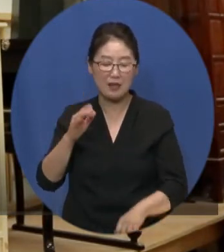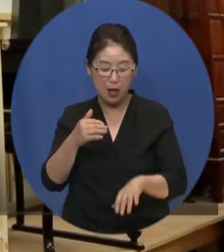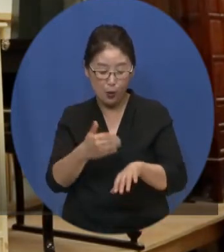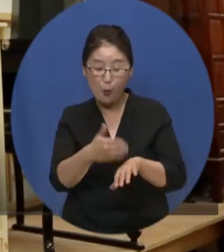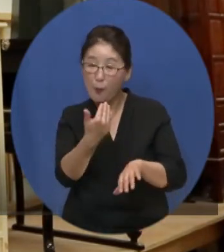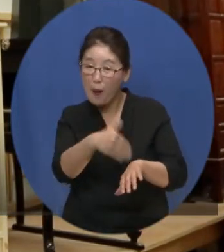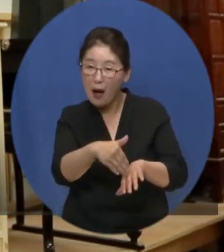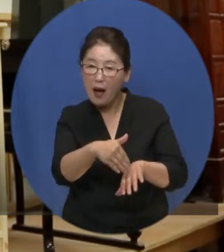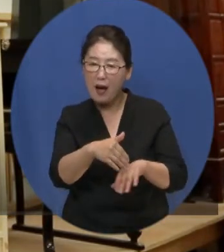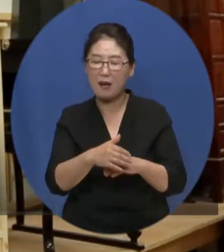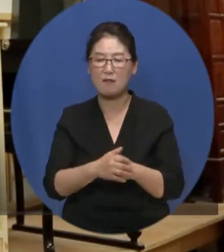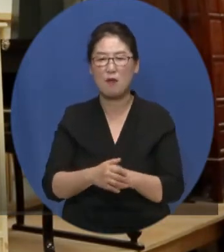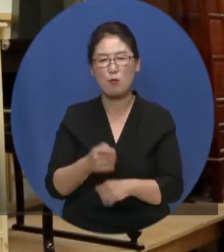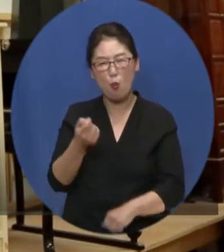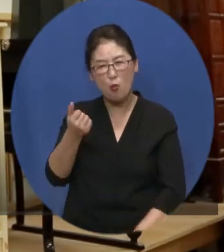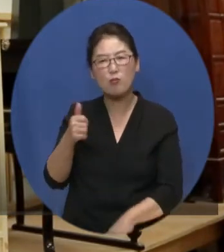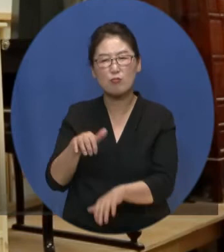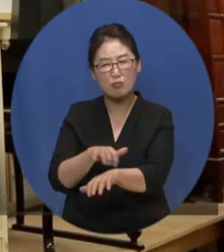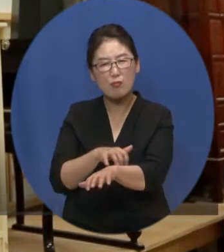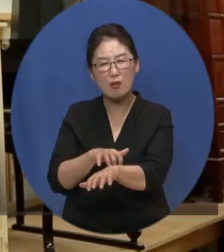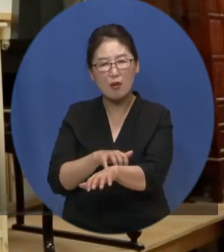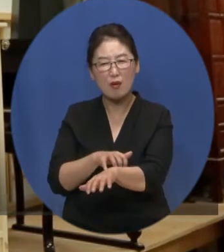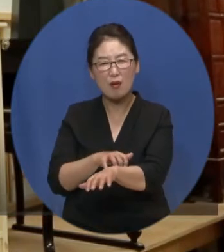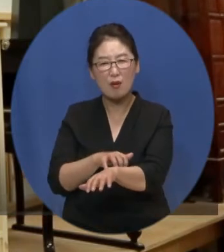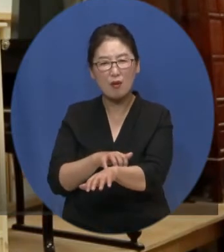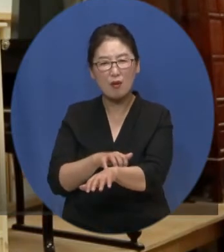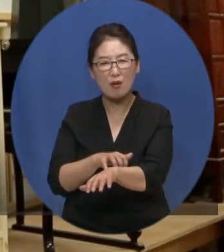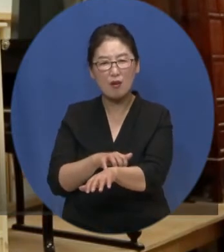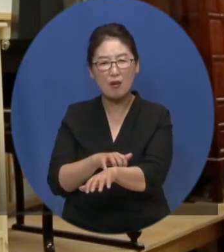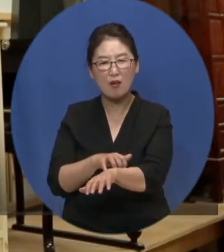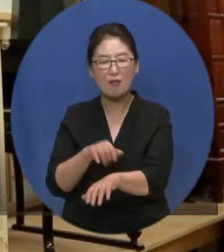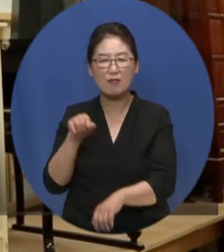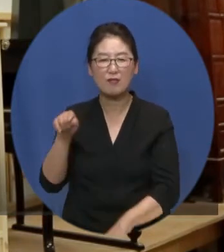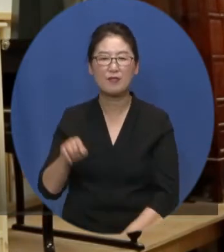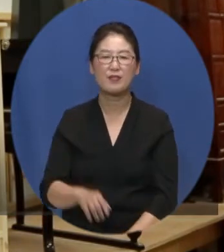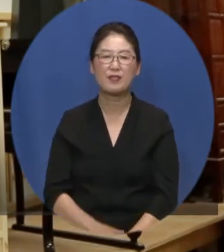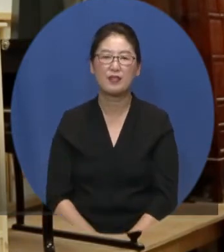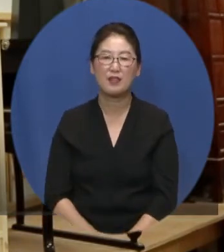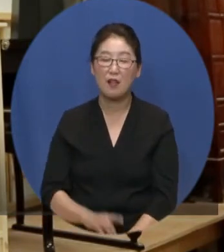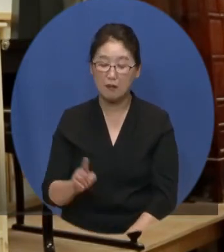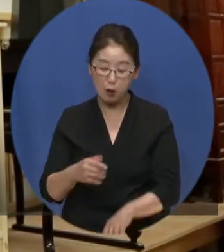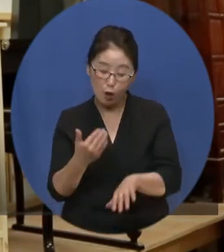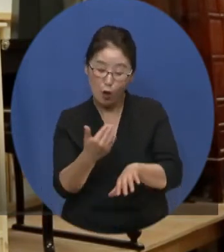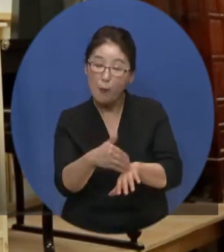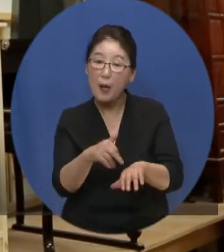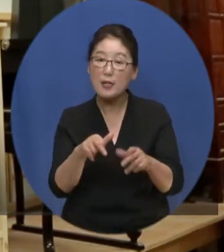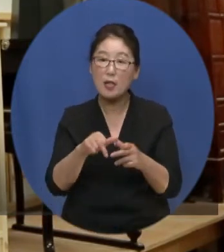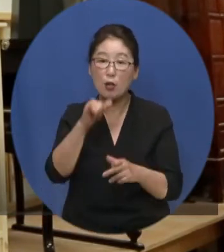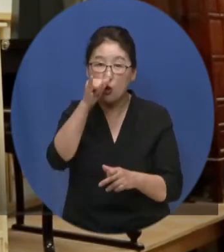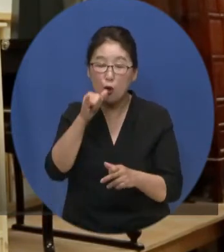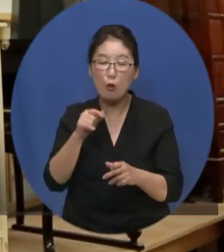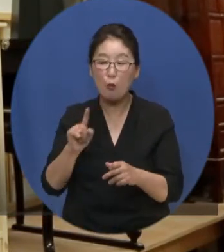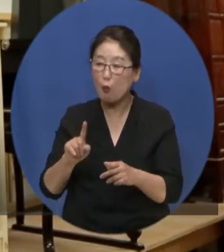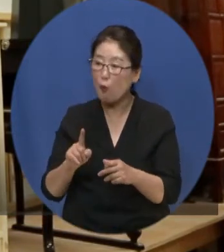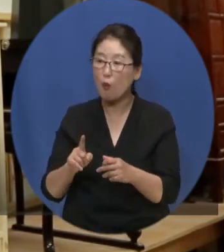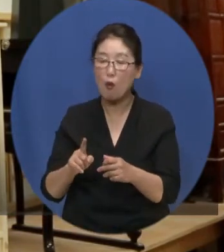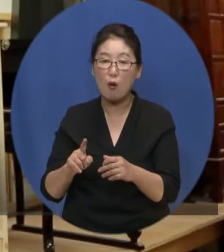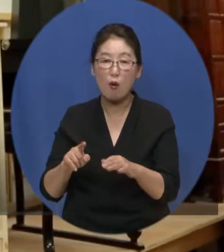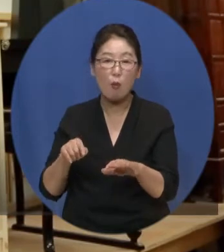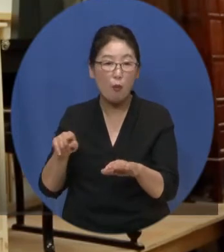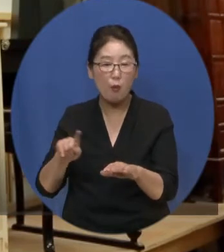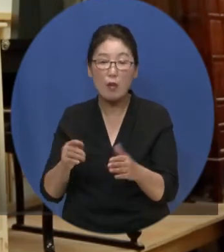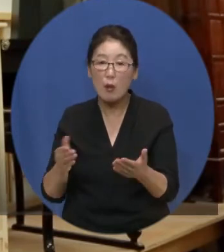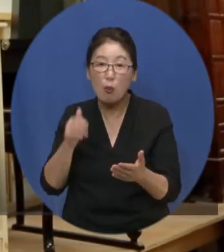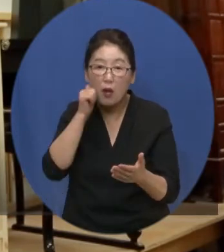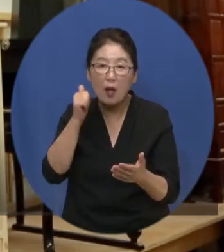불편함을 뭐 느끼거나 모이기 없다고 해서 뭔가를 못하는 것은 아니니까 예 그리고 또 다행히